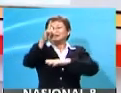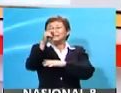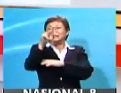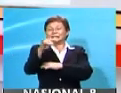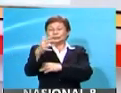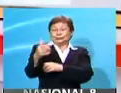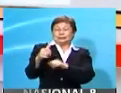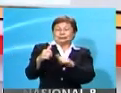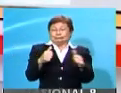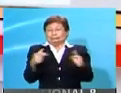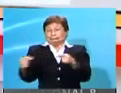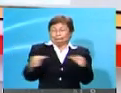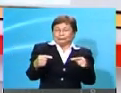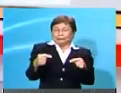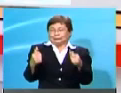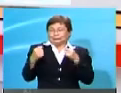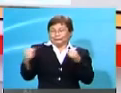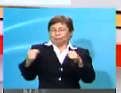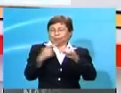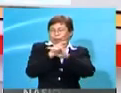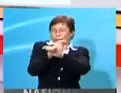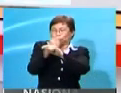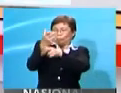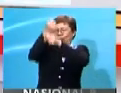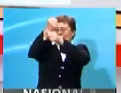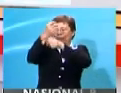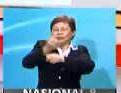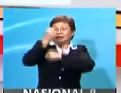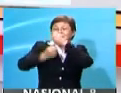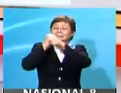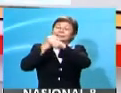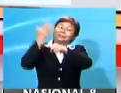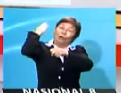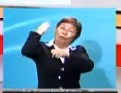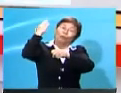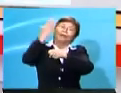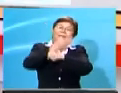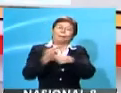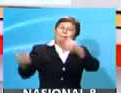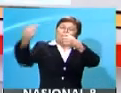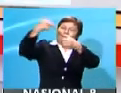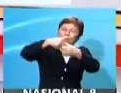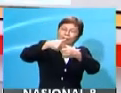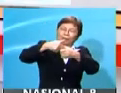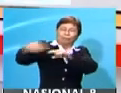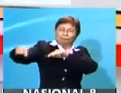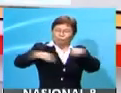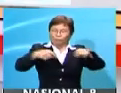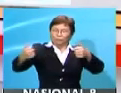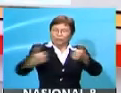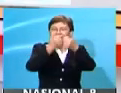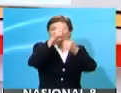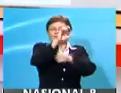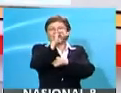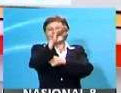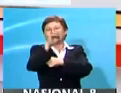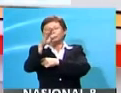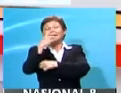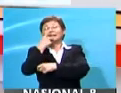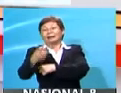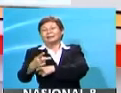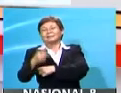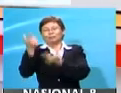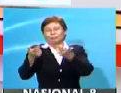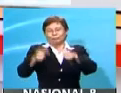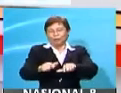kembali cergas dan mempertahankan kejuaraan yang dibenangi tahun lalu sekaligus untuk layak beraksi pada kejohanan CIMB klasik yang